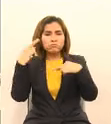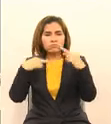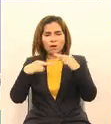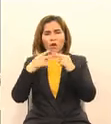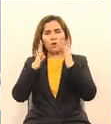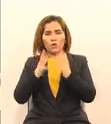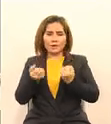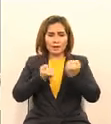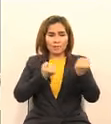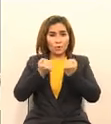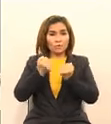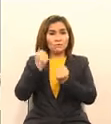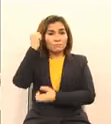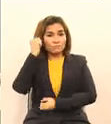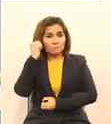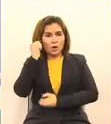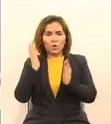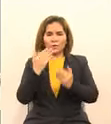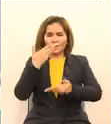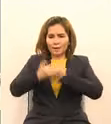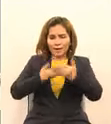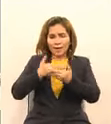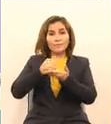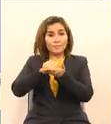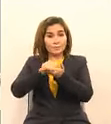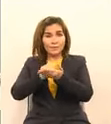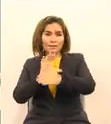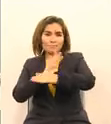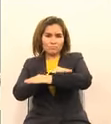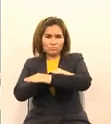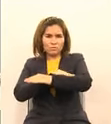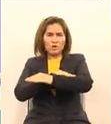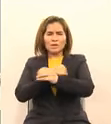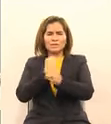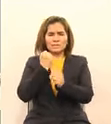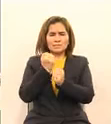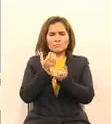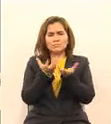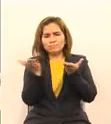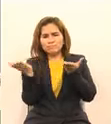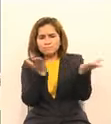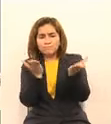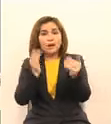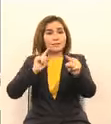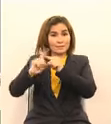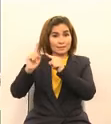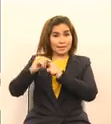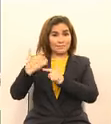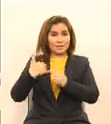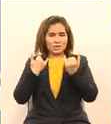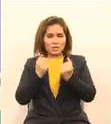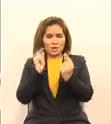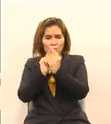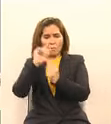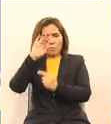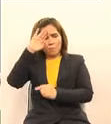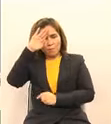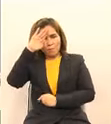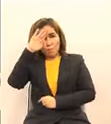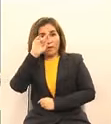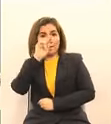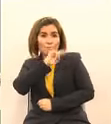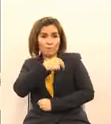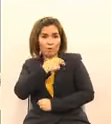ครับพนักงานขายพนักงานนวดสปาพนักงานบาร์เป็นต้นบุคลากรทางการแพทย์วันนี้เราเพิ่ม2รายตร